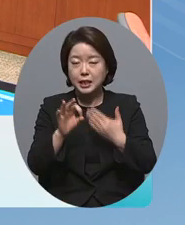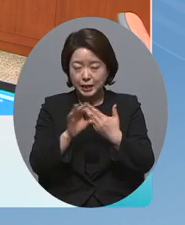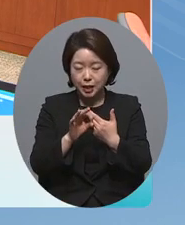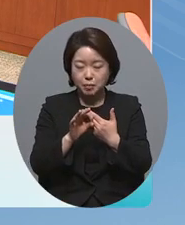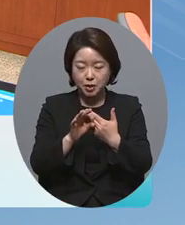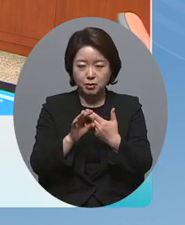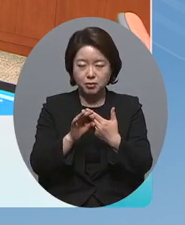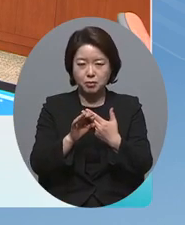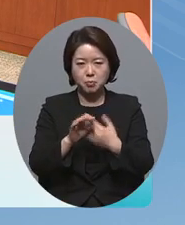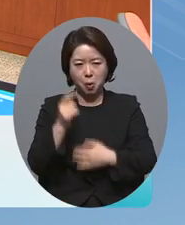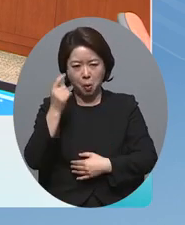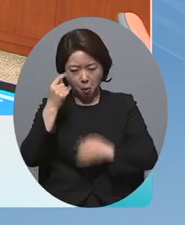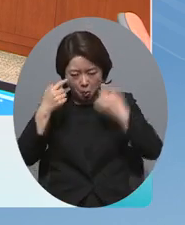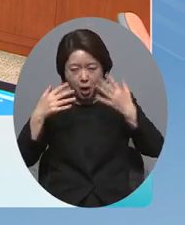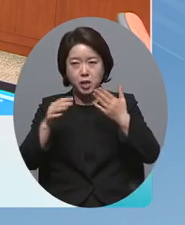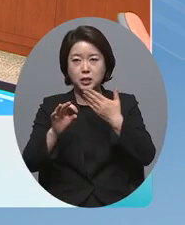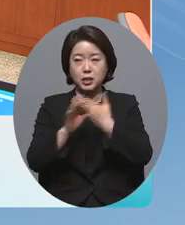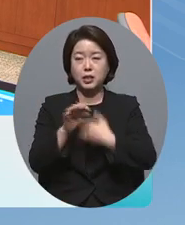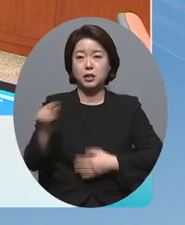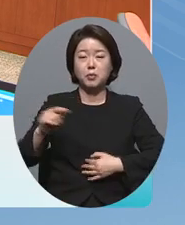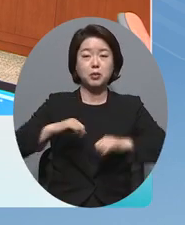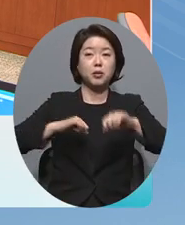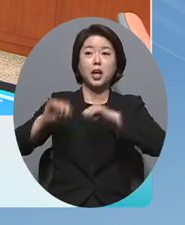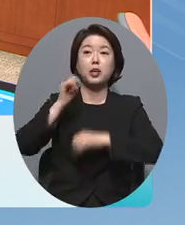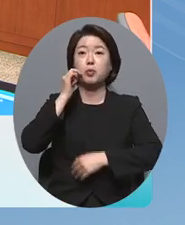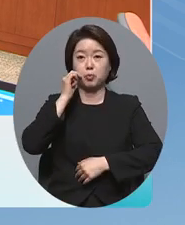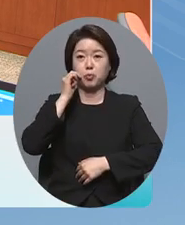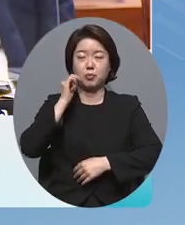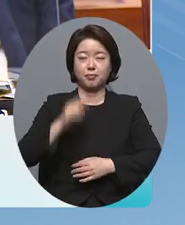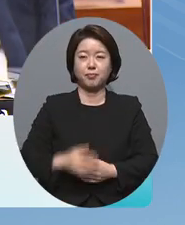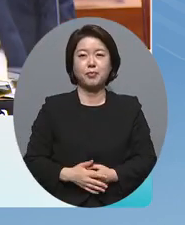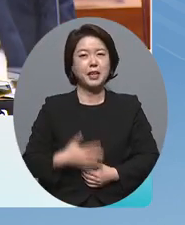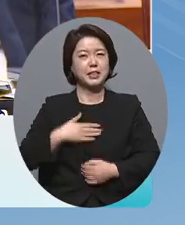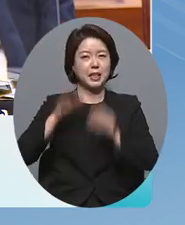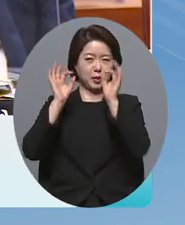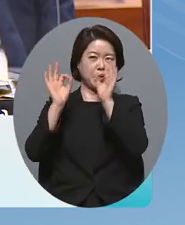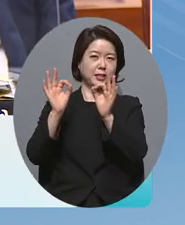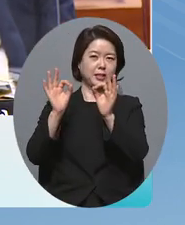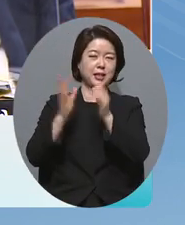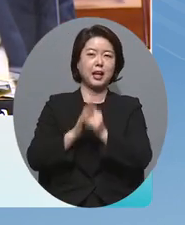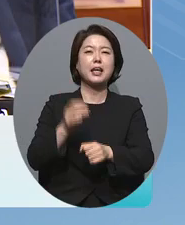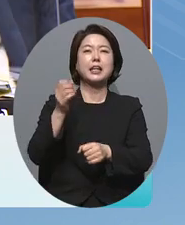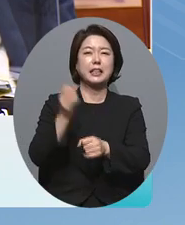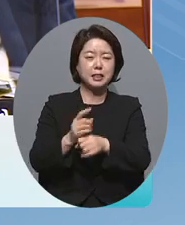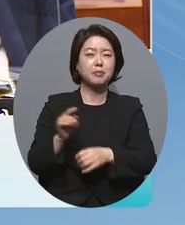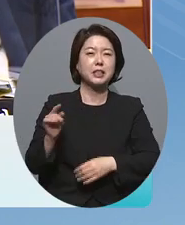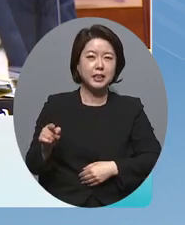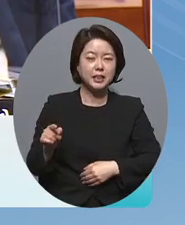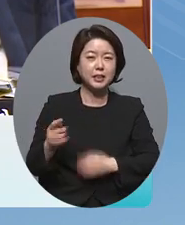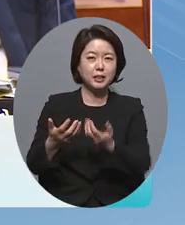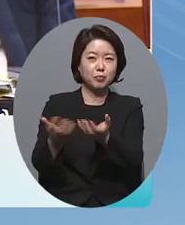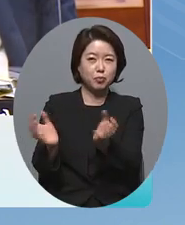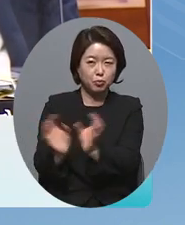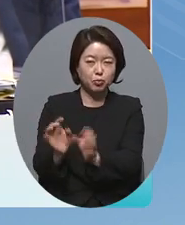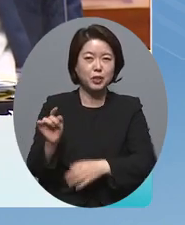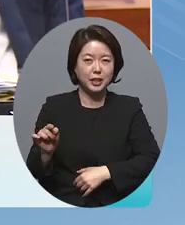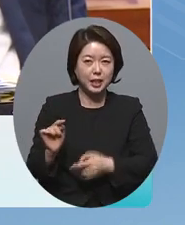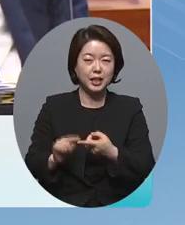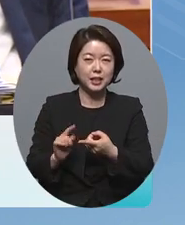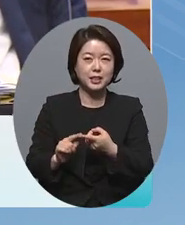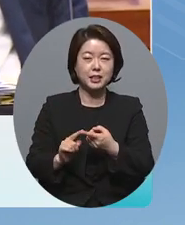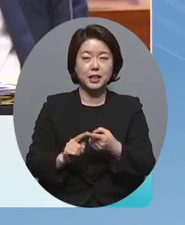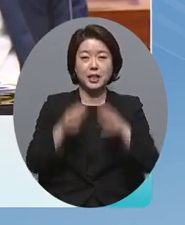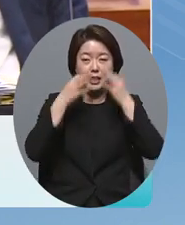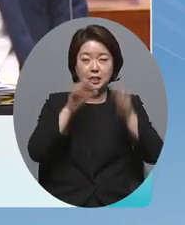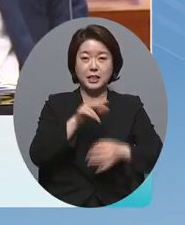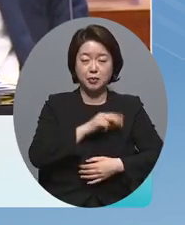먹었다면. 네. 그렇지 않으면 저런 행동을 못 하잖아요. 그래서 제가 볼 때는 이미 이 부분에 대해서 그